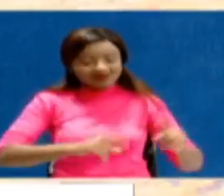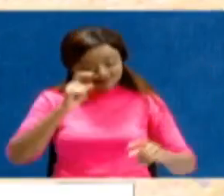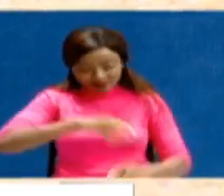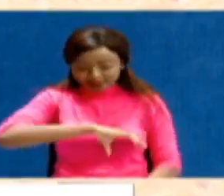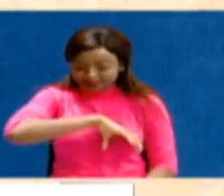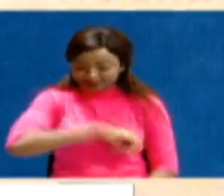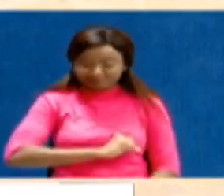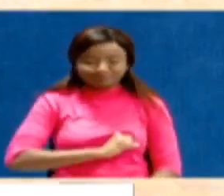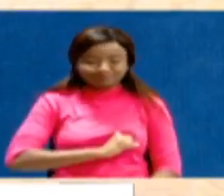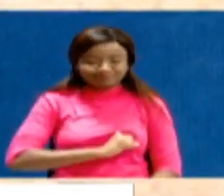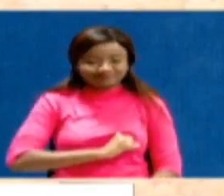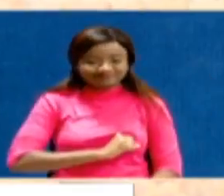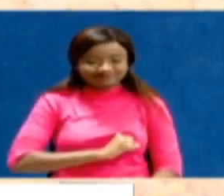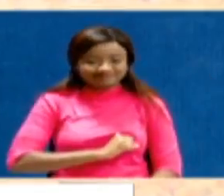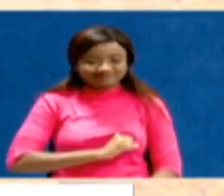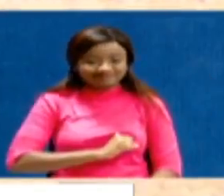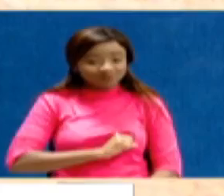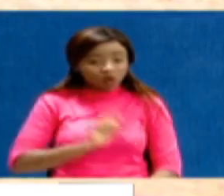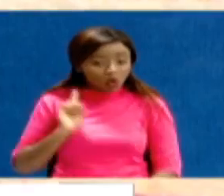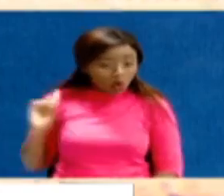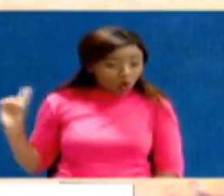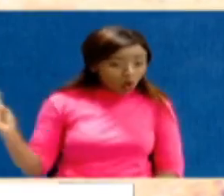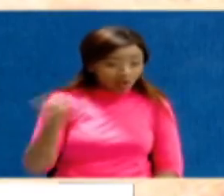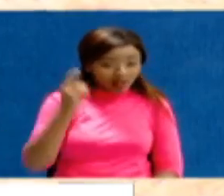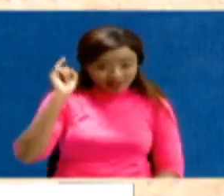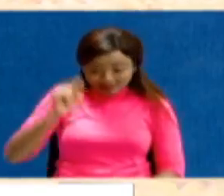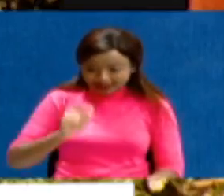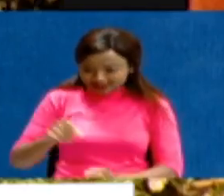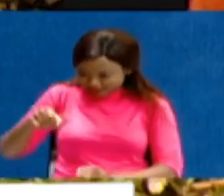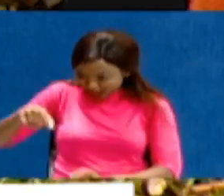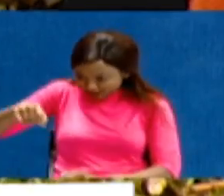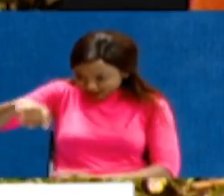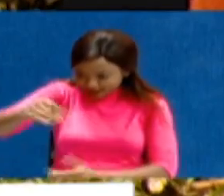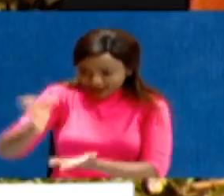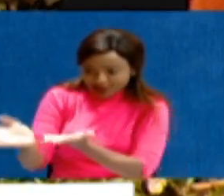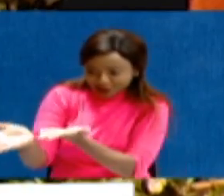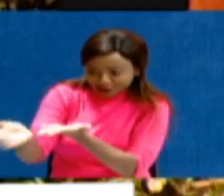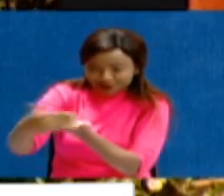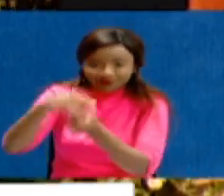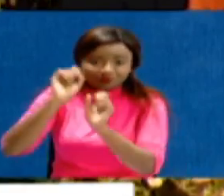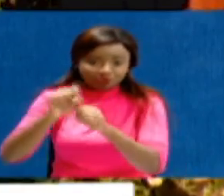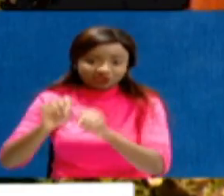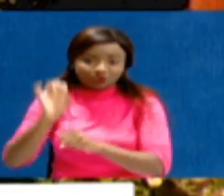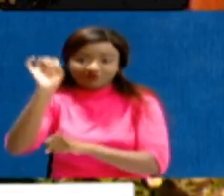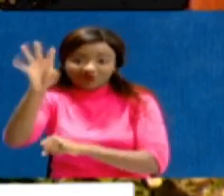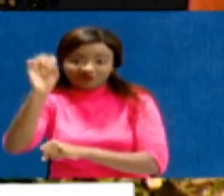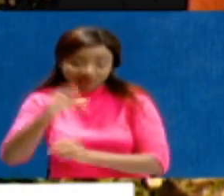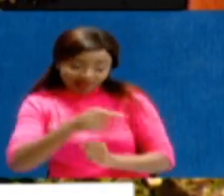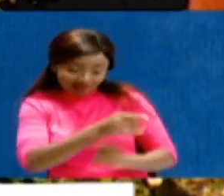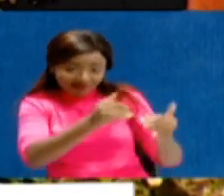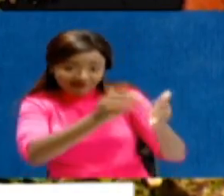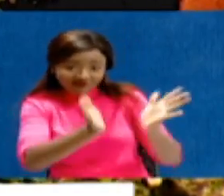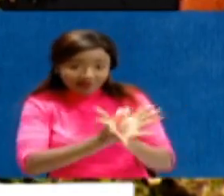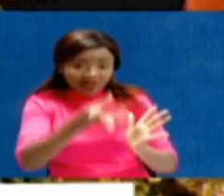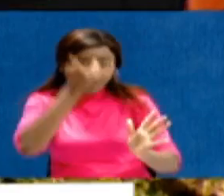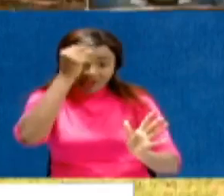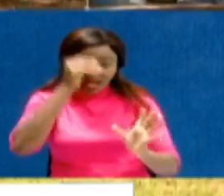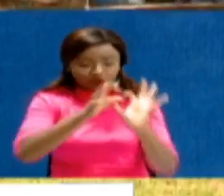kwamba kila mtu huvuna anachopanda. Watoto katika familia hii hujifunza kauli ya umoja ni nguvu.